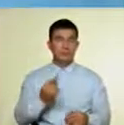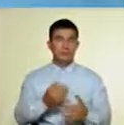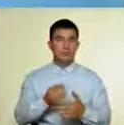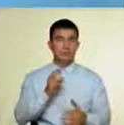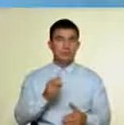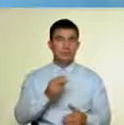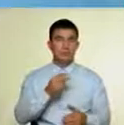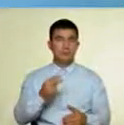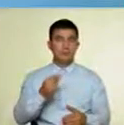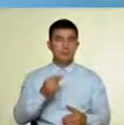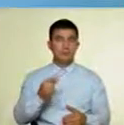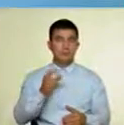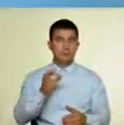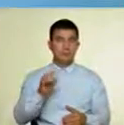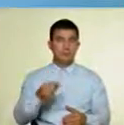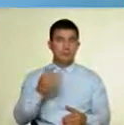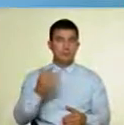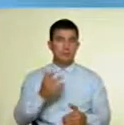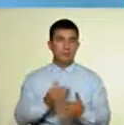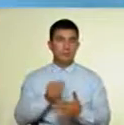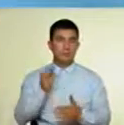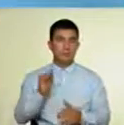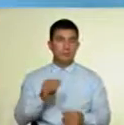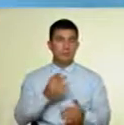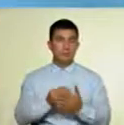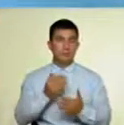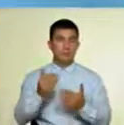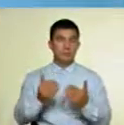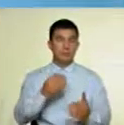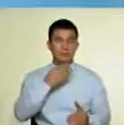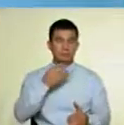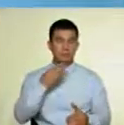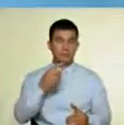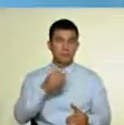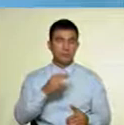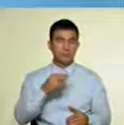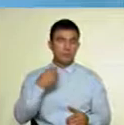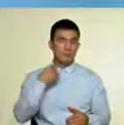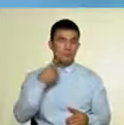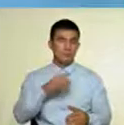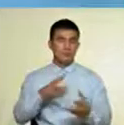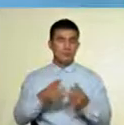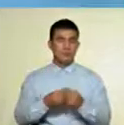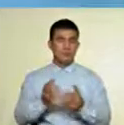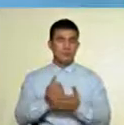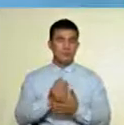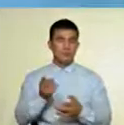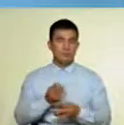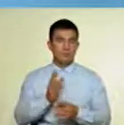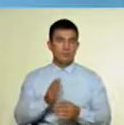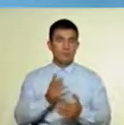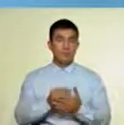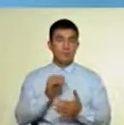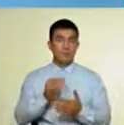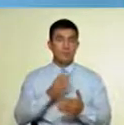minus 0.10'dan 5 ni qo'yib, bu ko'p hadning son qiymatini topishimiz kerak bo'ladi. Demek bunda